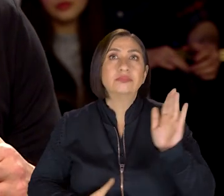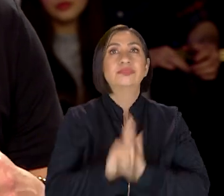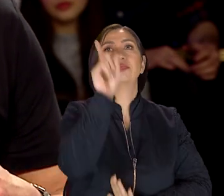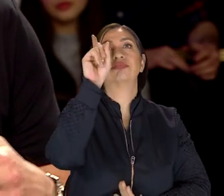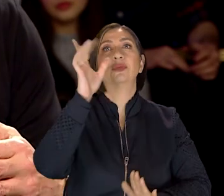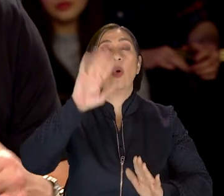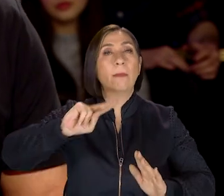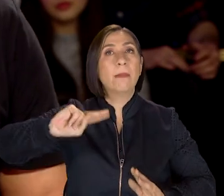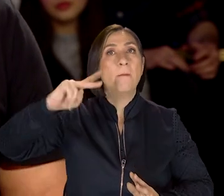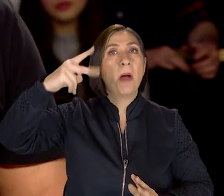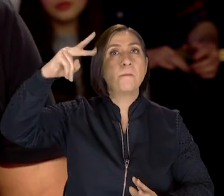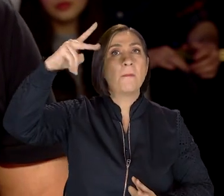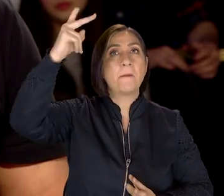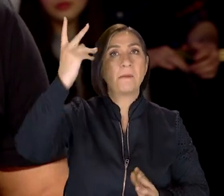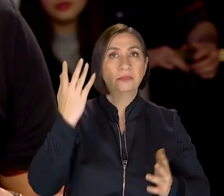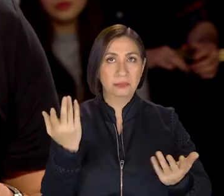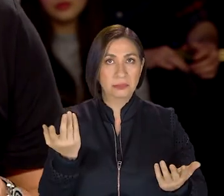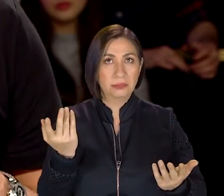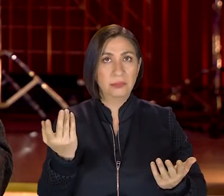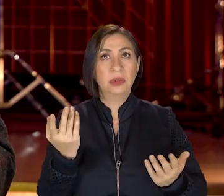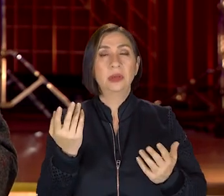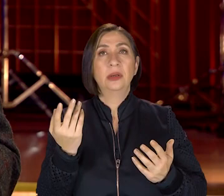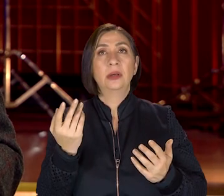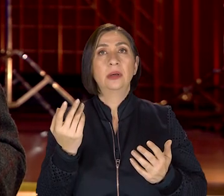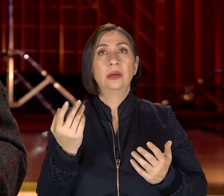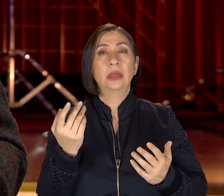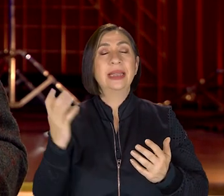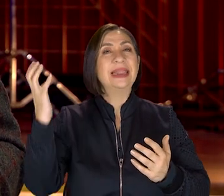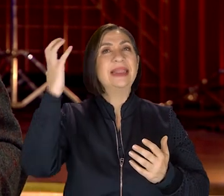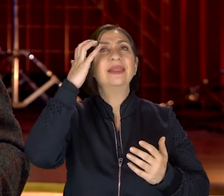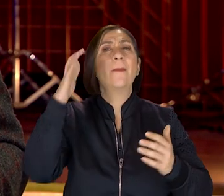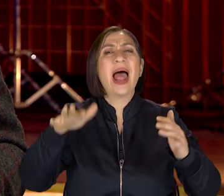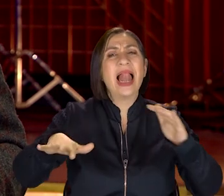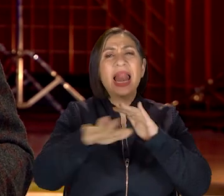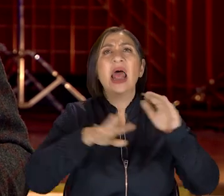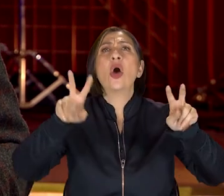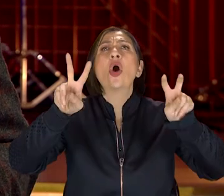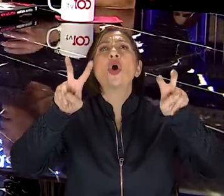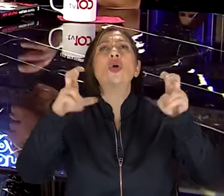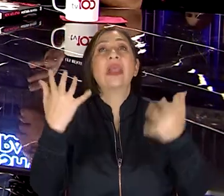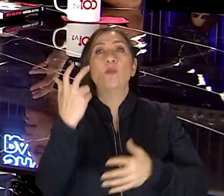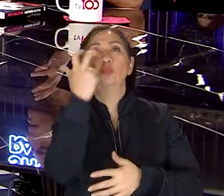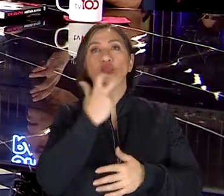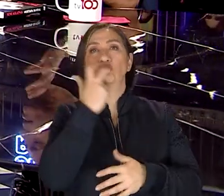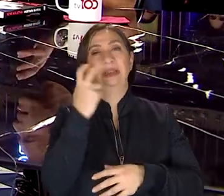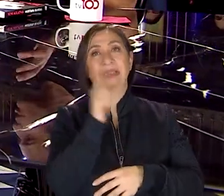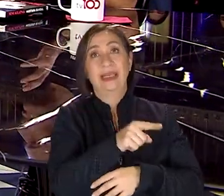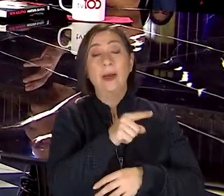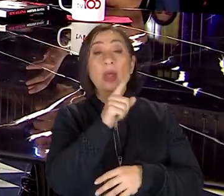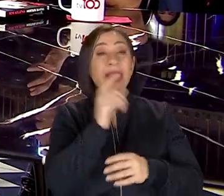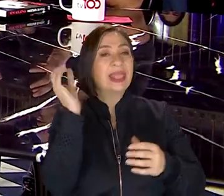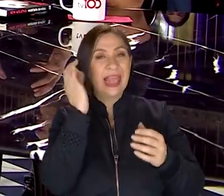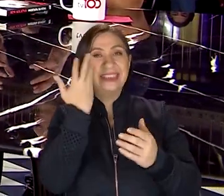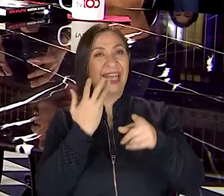ondan sonra takip eden dönemde yani temel konu, birinci konu müzik olduğu için